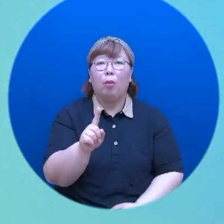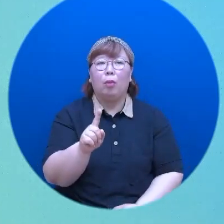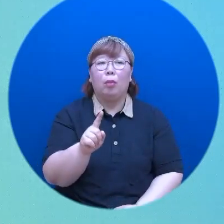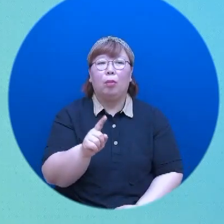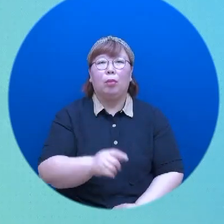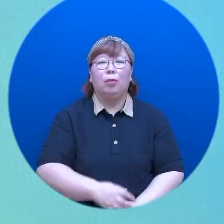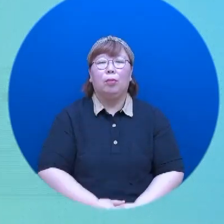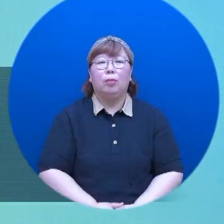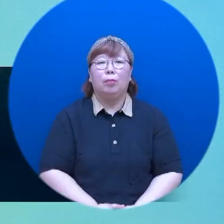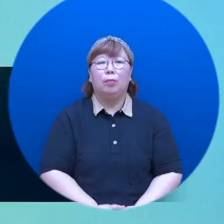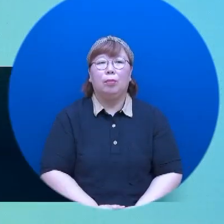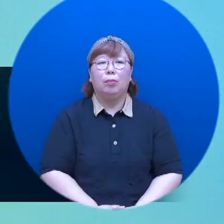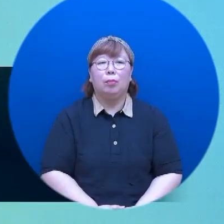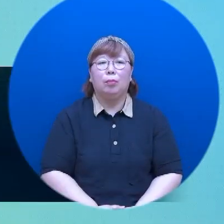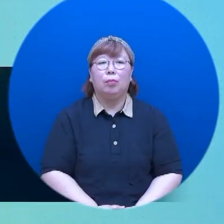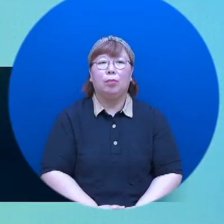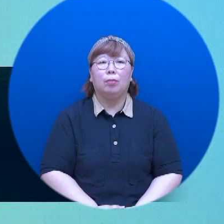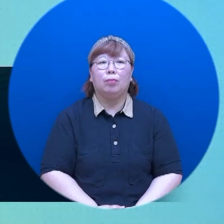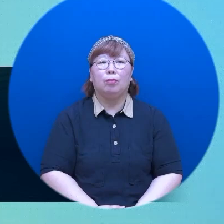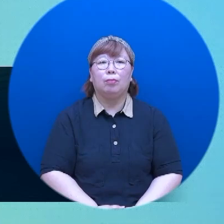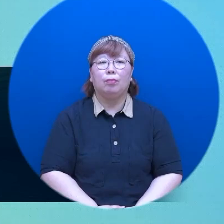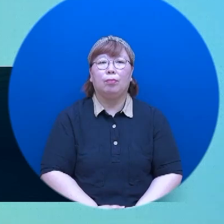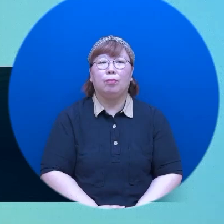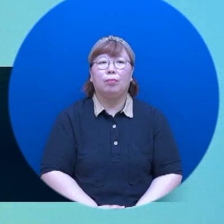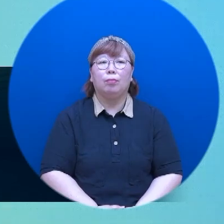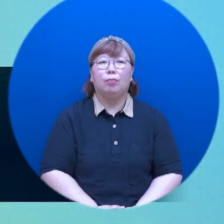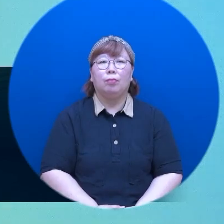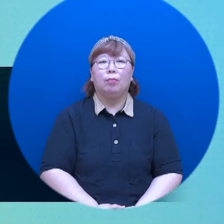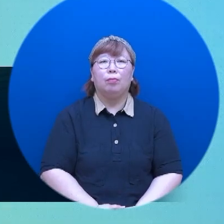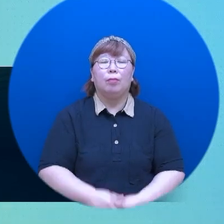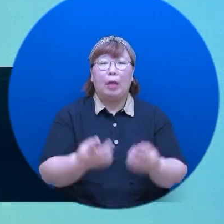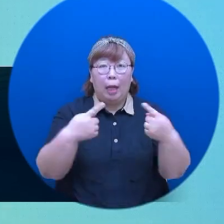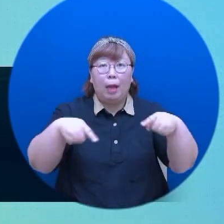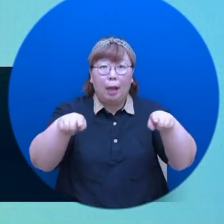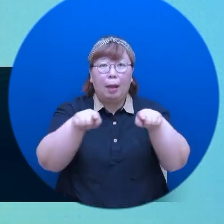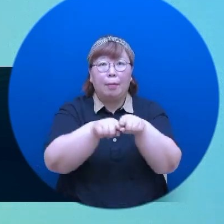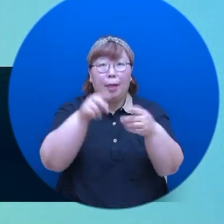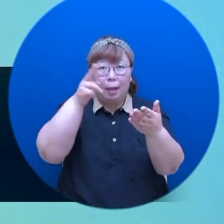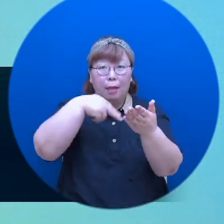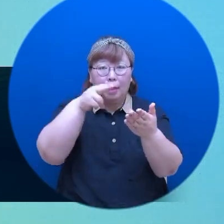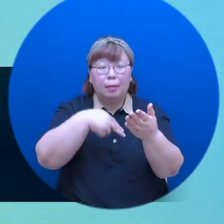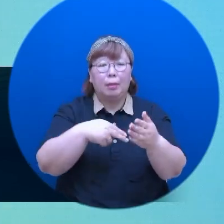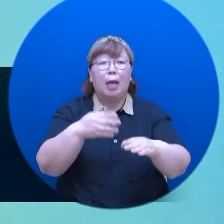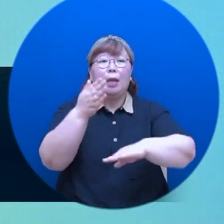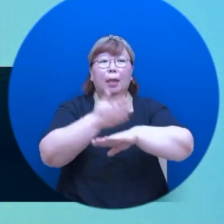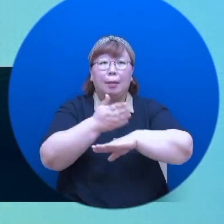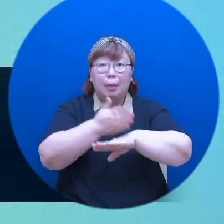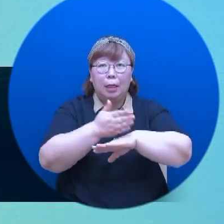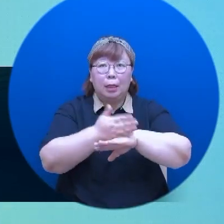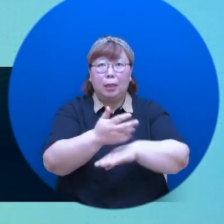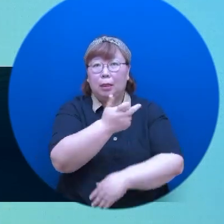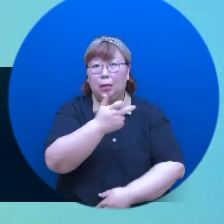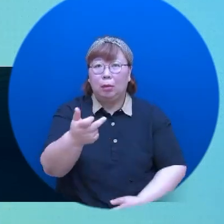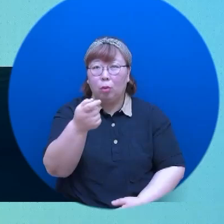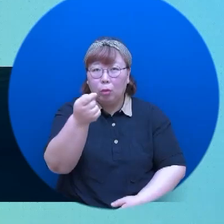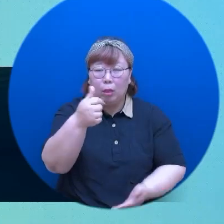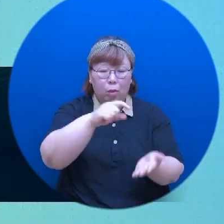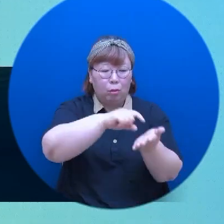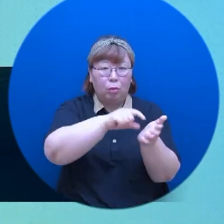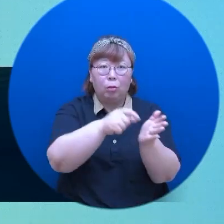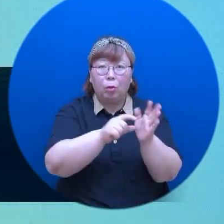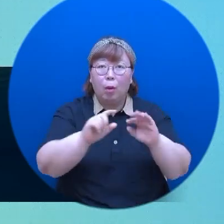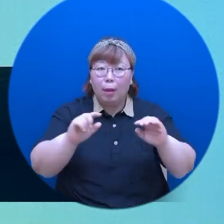한번 보여주시죠. 우리 한번 정답을 읽어보겠습니다. 감사는